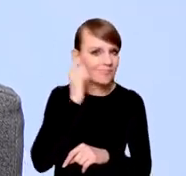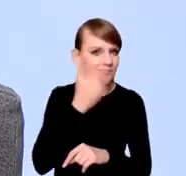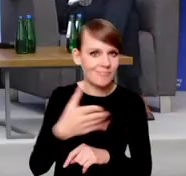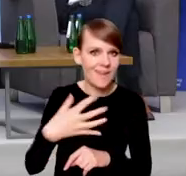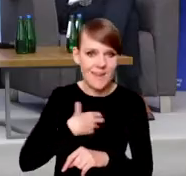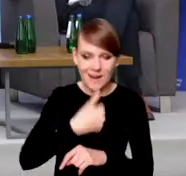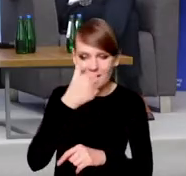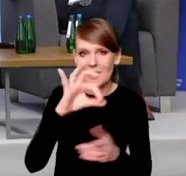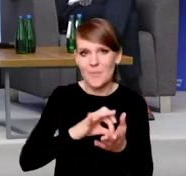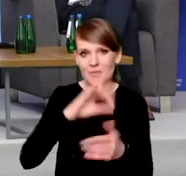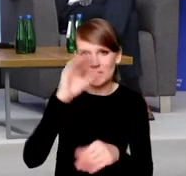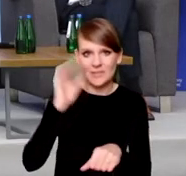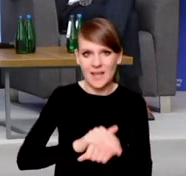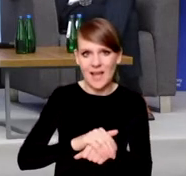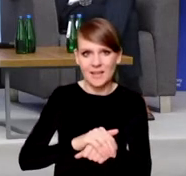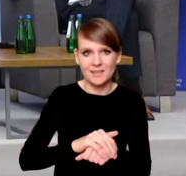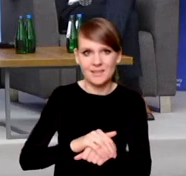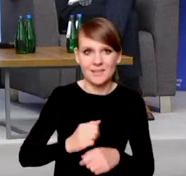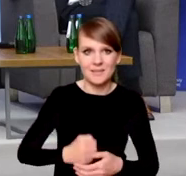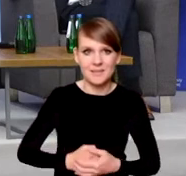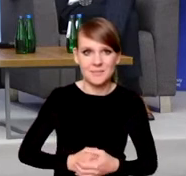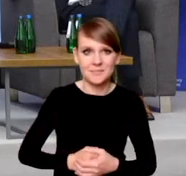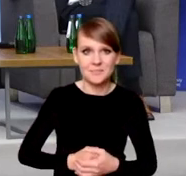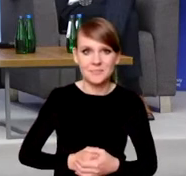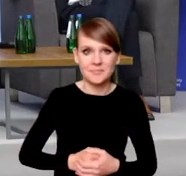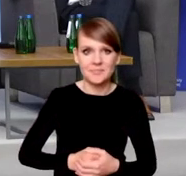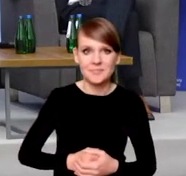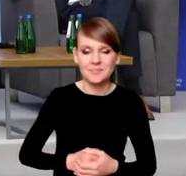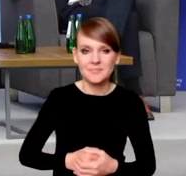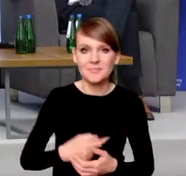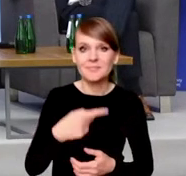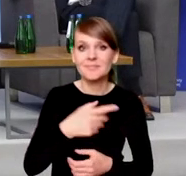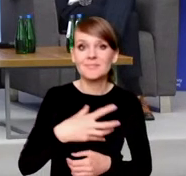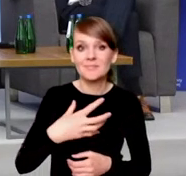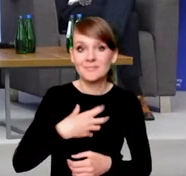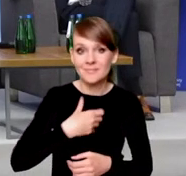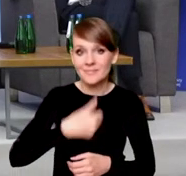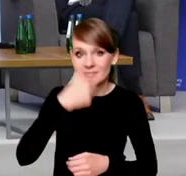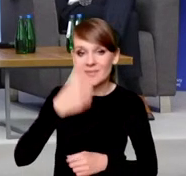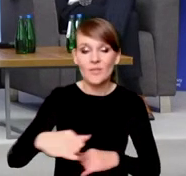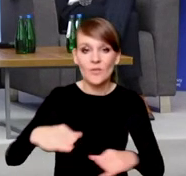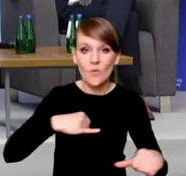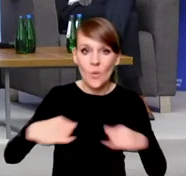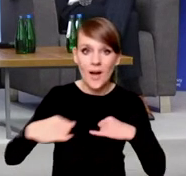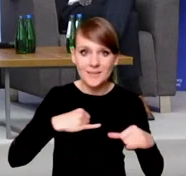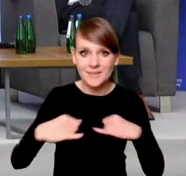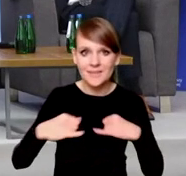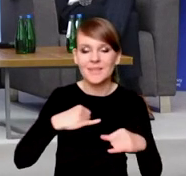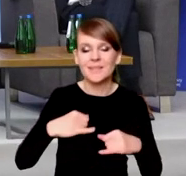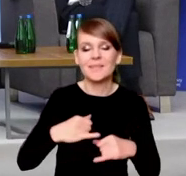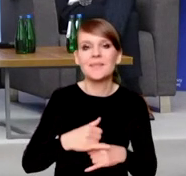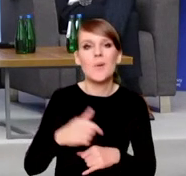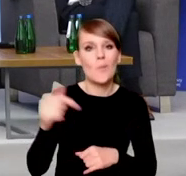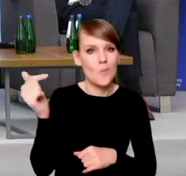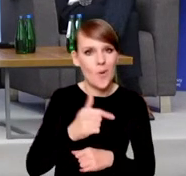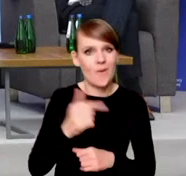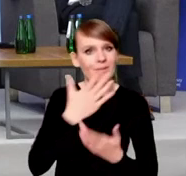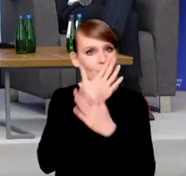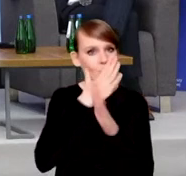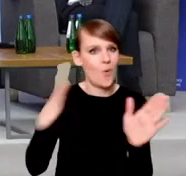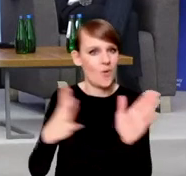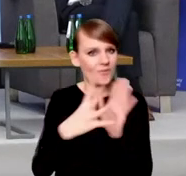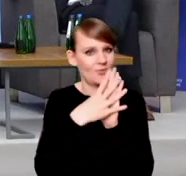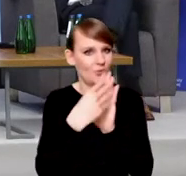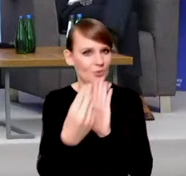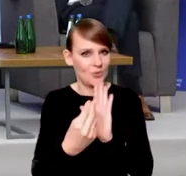zgodzą, że rektor, rektorki, władze powinny świecić przykładem, bo